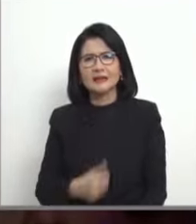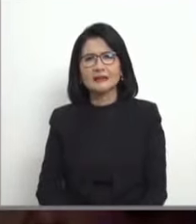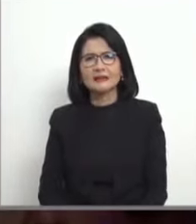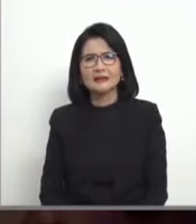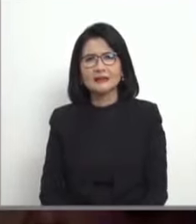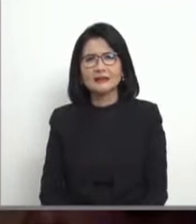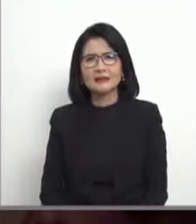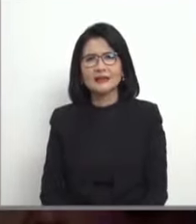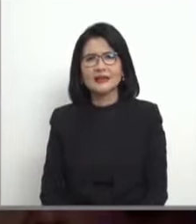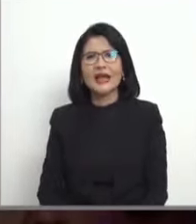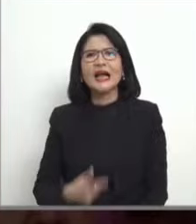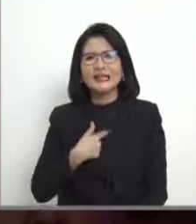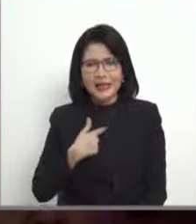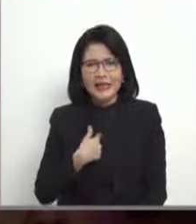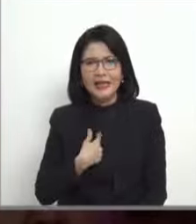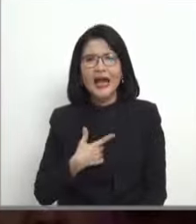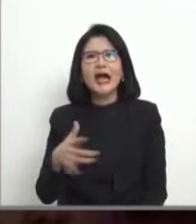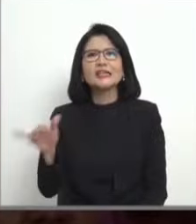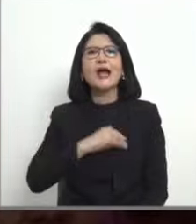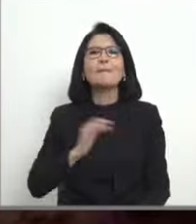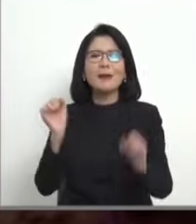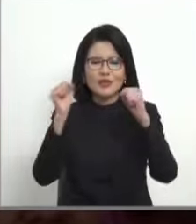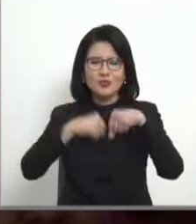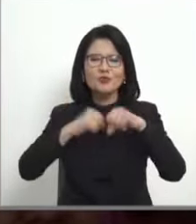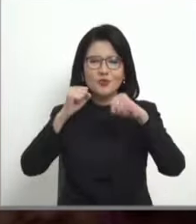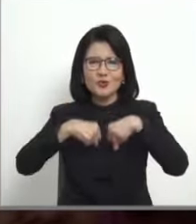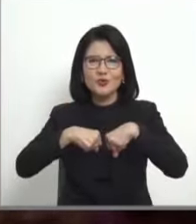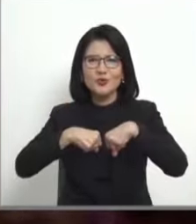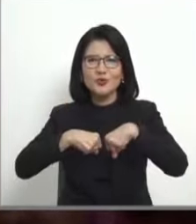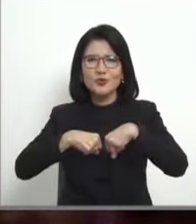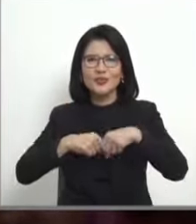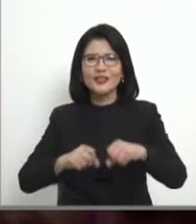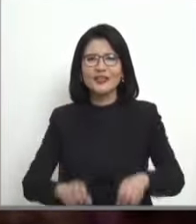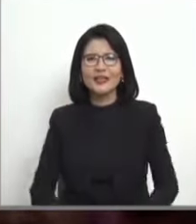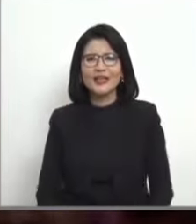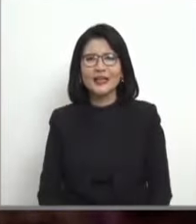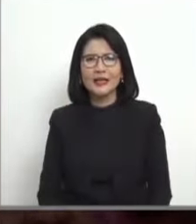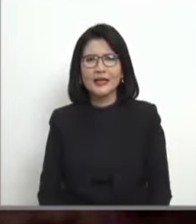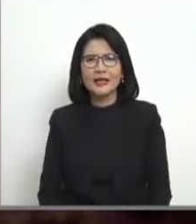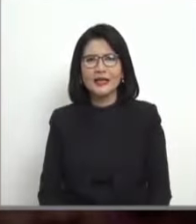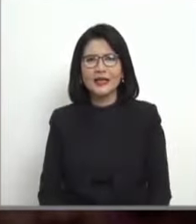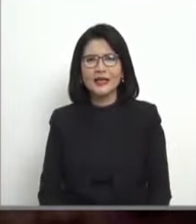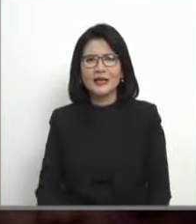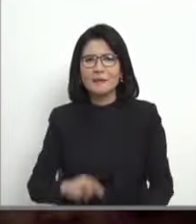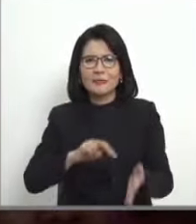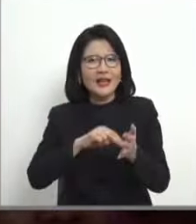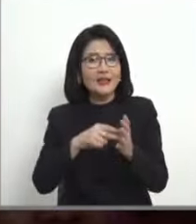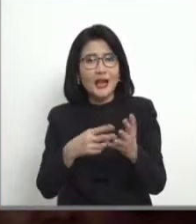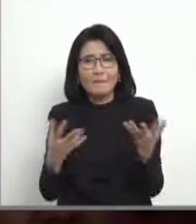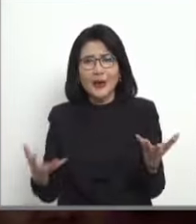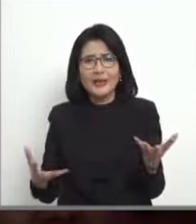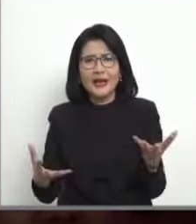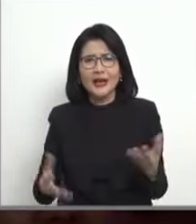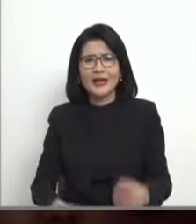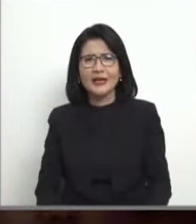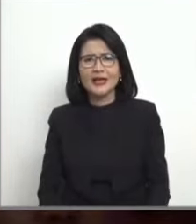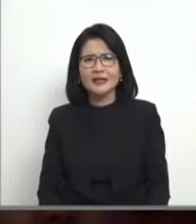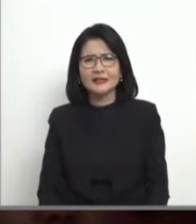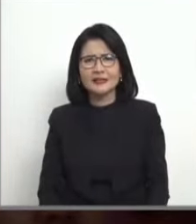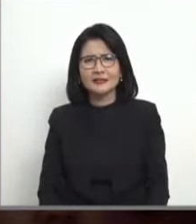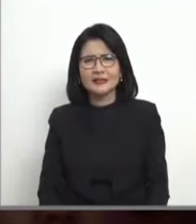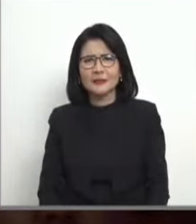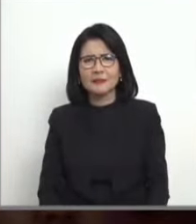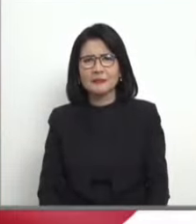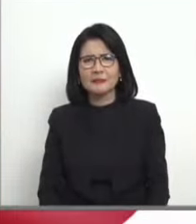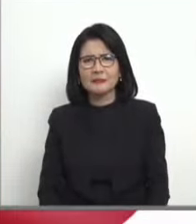saya banyak sependapat dengan dua berarti apa ya kebfihan kita